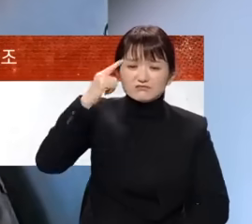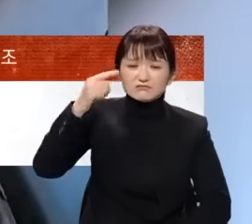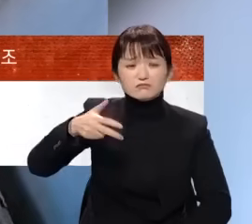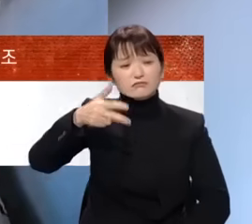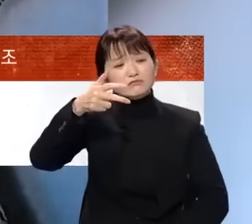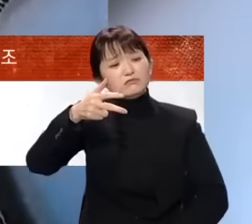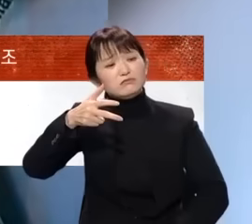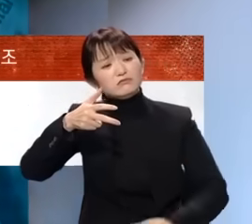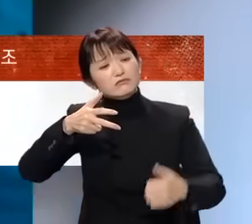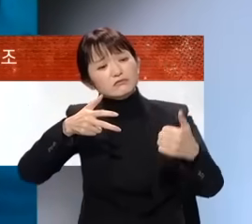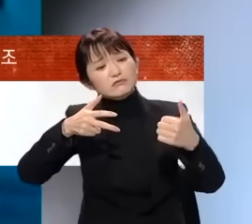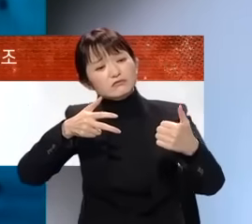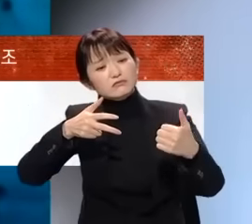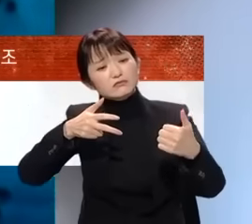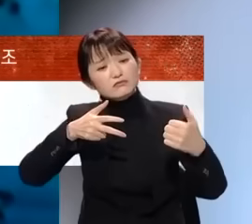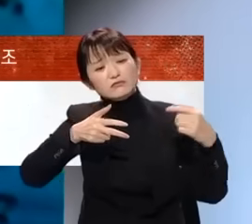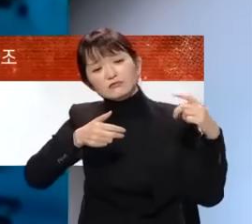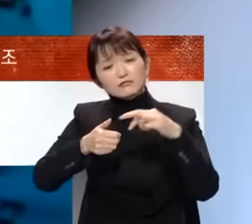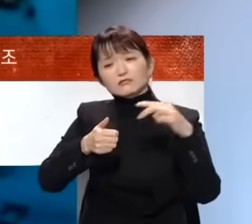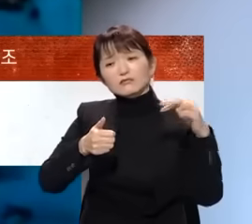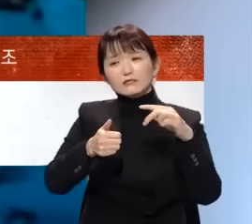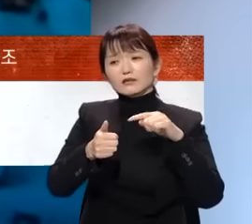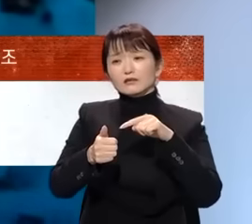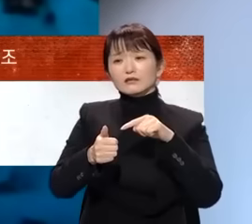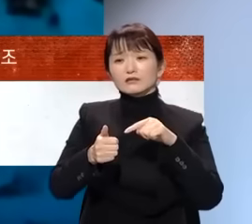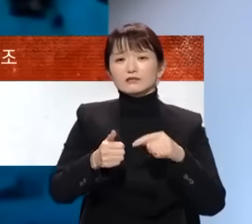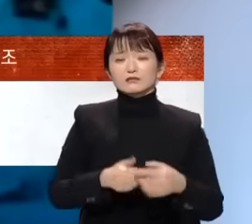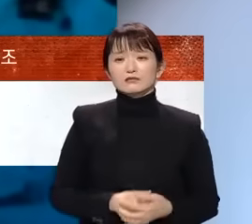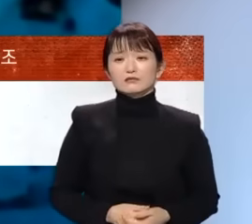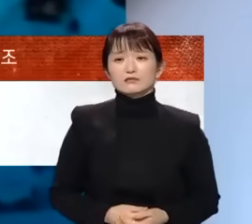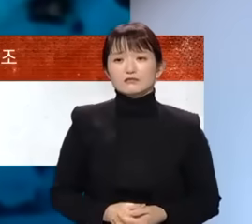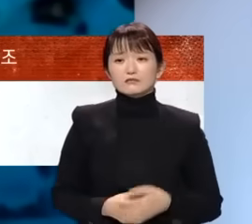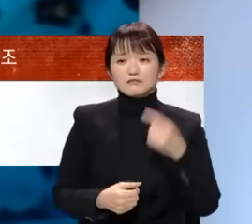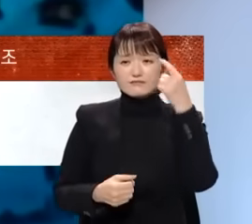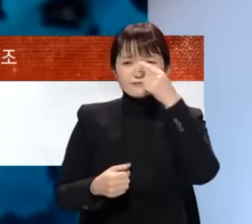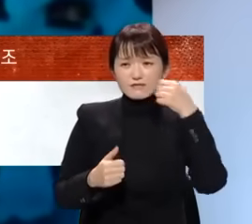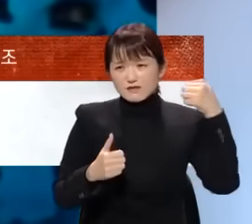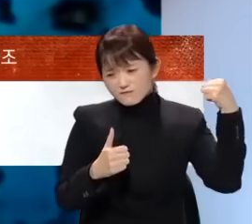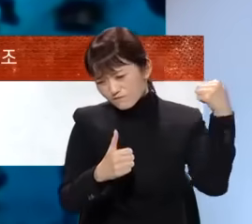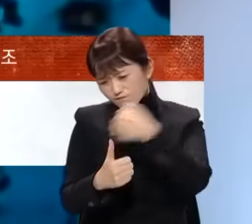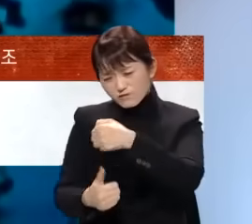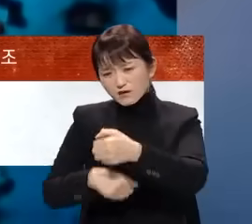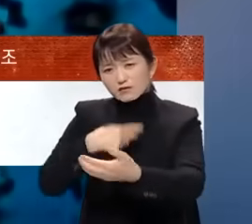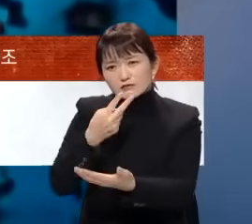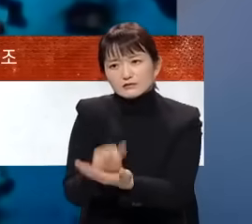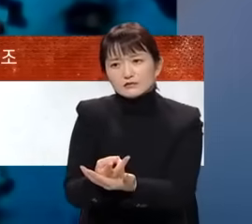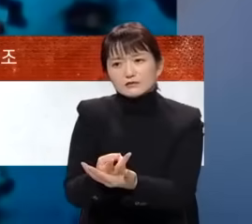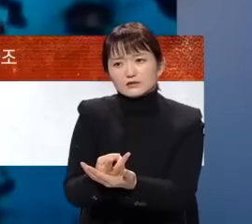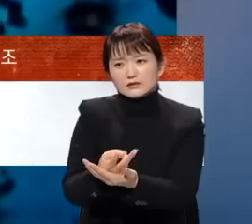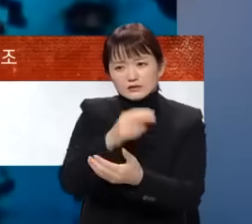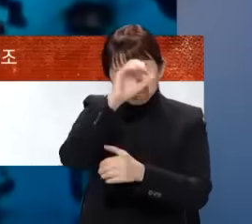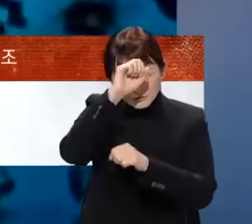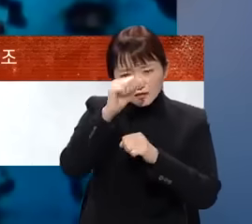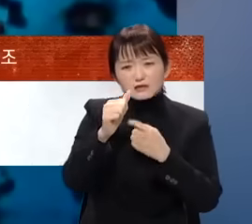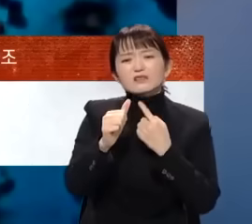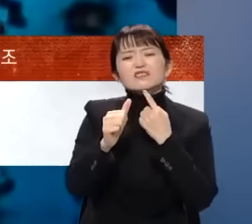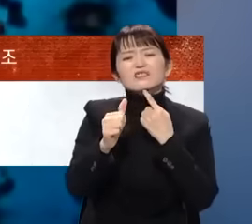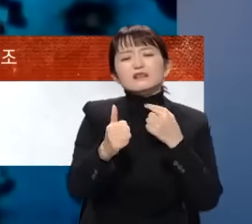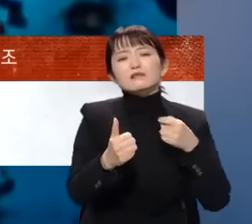쳐다보냐라고 이렇게 시비를 이제 거시더라고요. 주먹으로 맞고 쓰러졌는데 발로 또 턱을